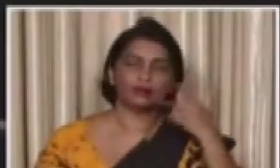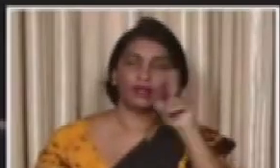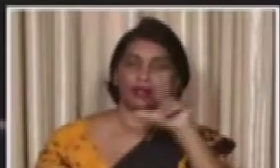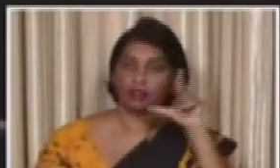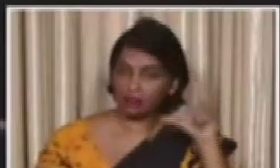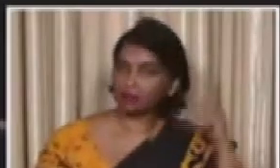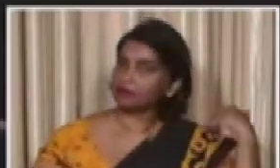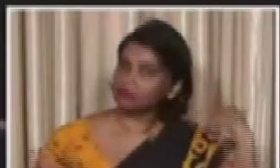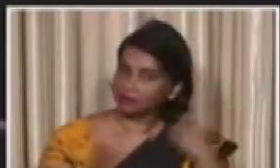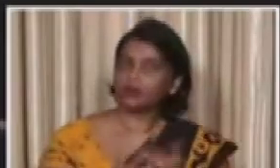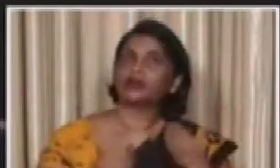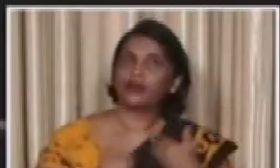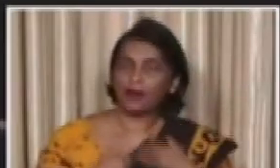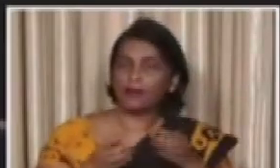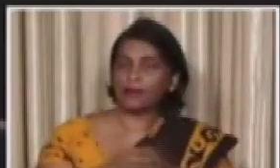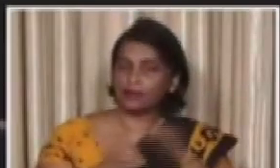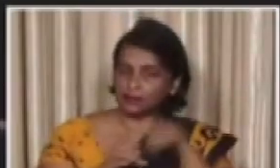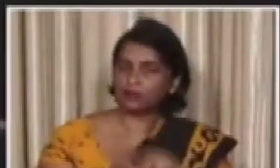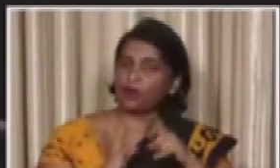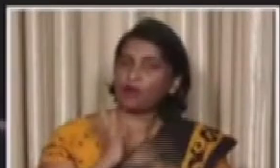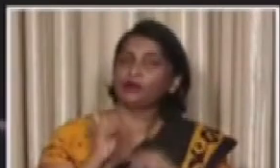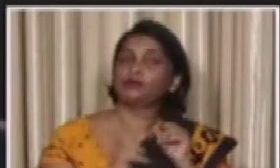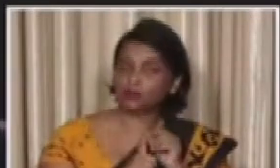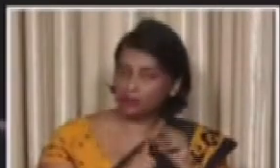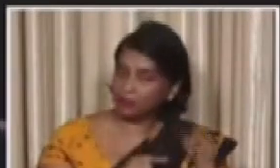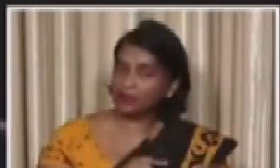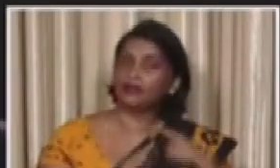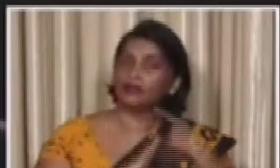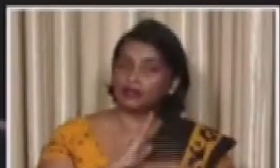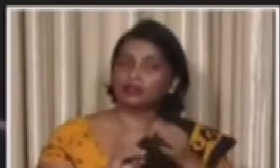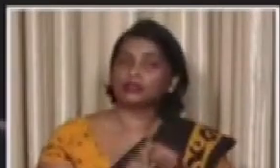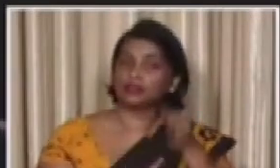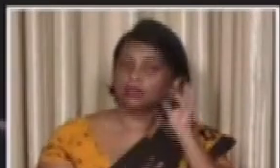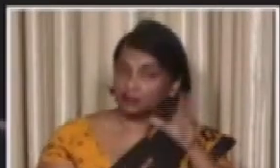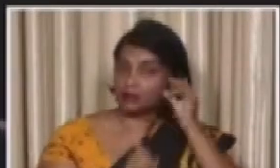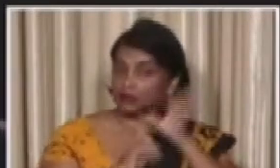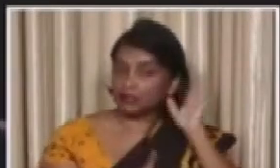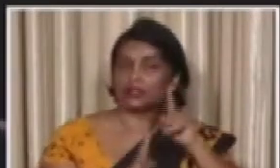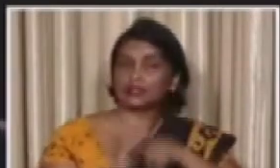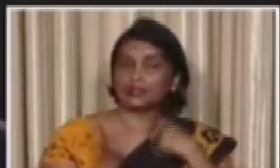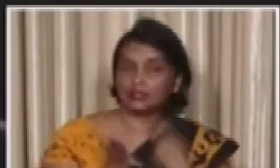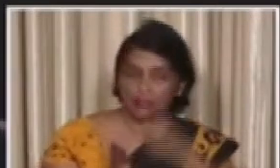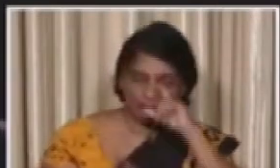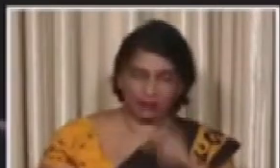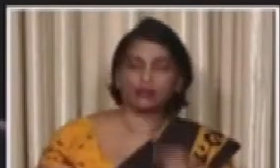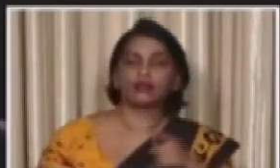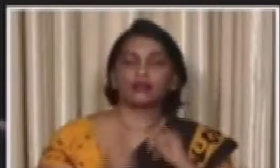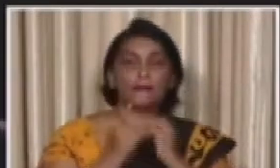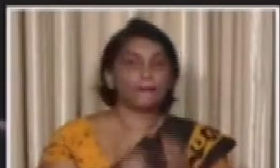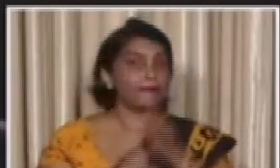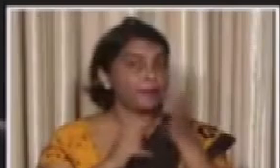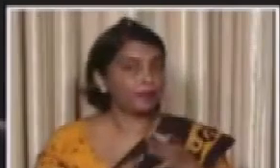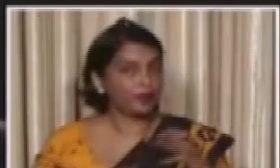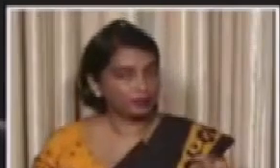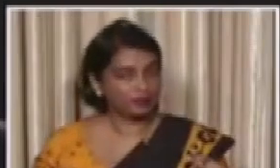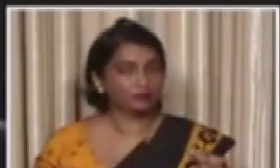1977 ඉඳලා අපේ පක්ෂයේ එක්සත් ජාතික පක්ෂයෙන් රටේ ජනාධිපතිවරුන් වෙච්ච ජේ.ආර්. ජයවර්ධන, රණසිංහ